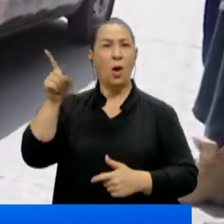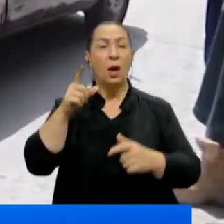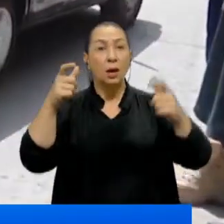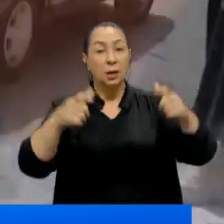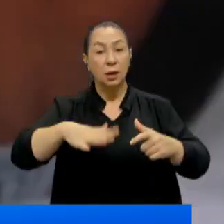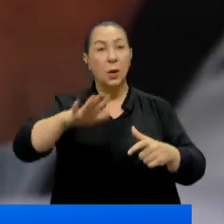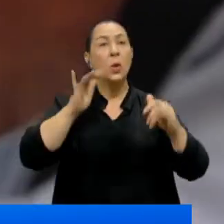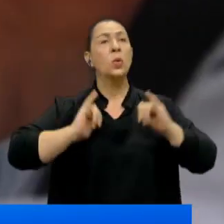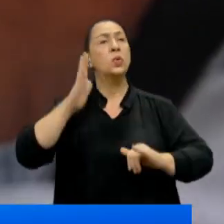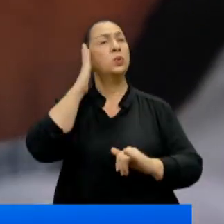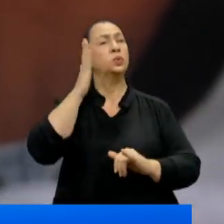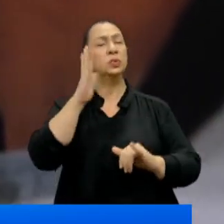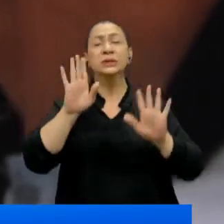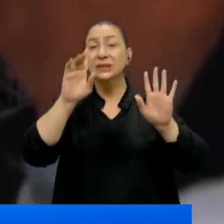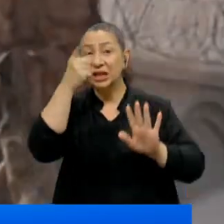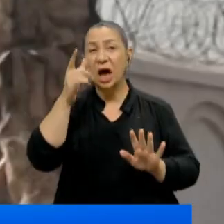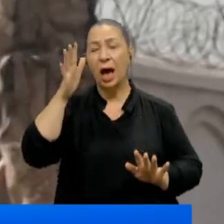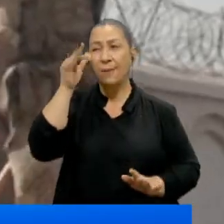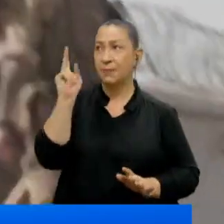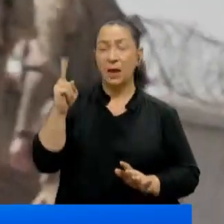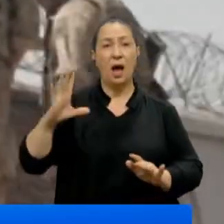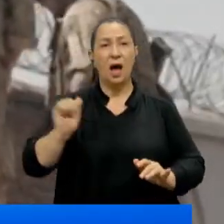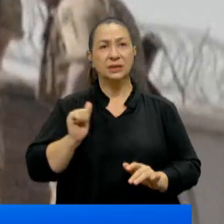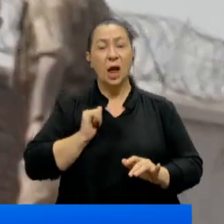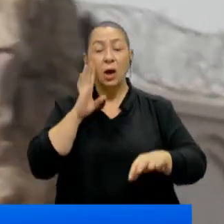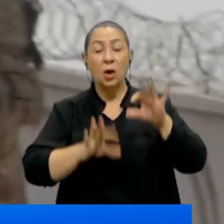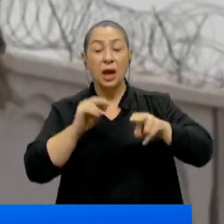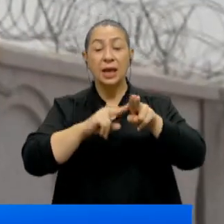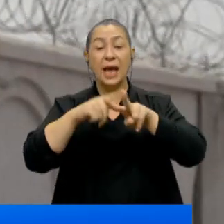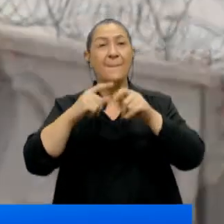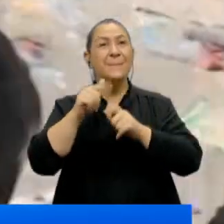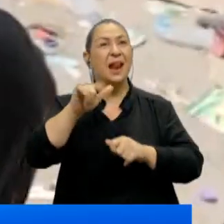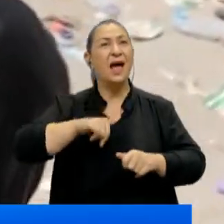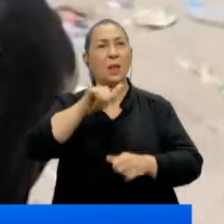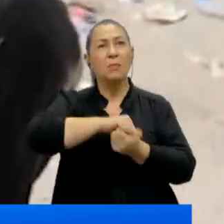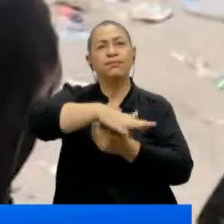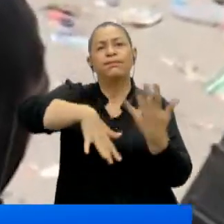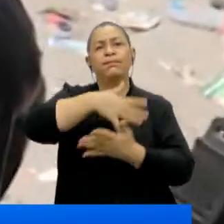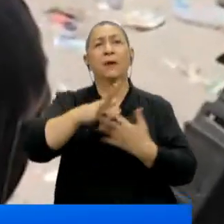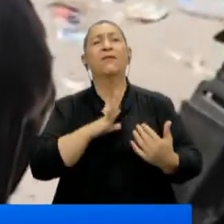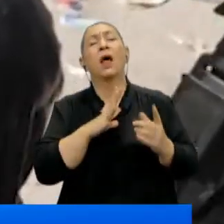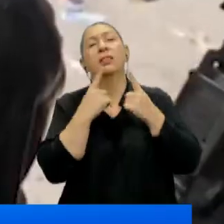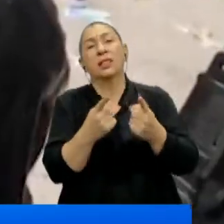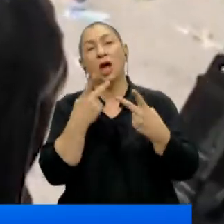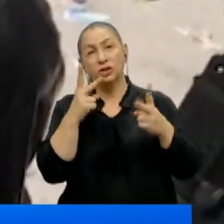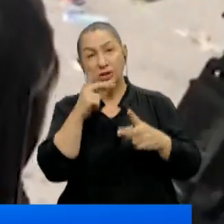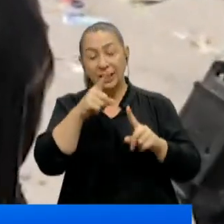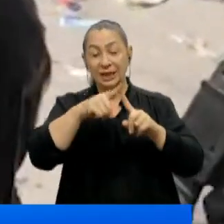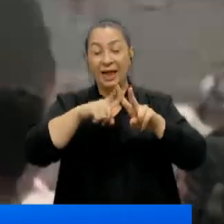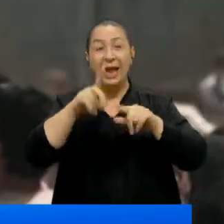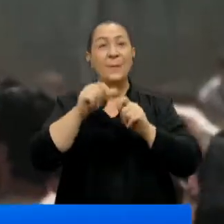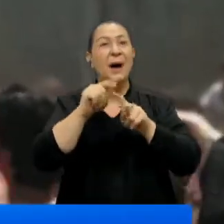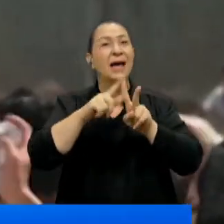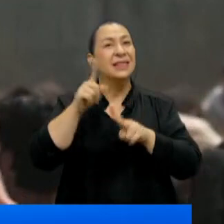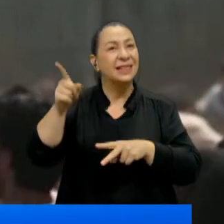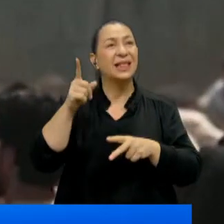yerinde huzur olduğunu, sadece Amerikan askerlerinin kontrolündeki Kabil Havalimanı'nda kaos yaşandığını açıkladı. Taliban güçleri bir yandan